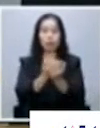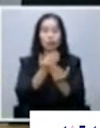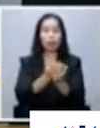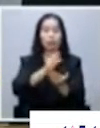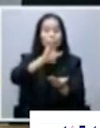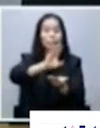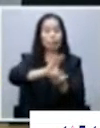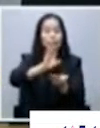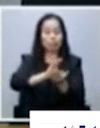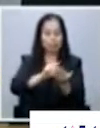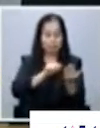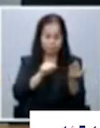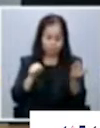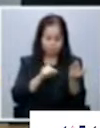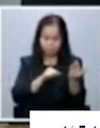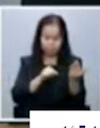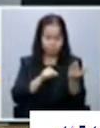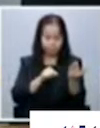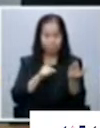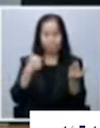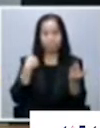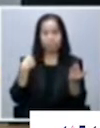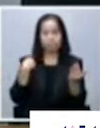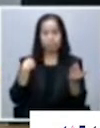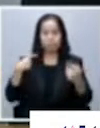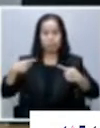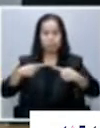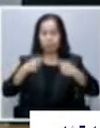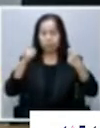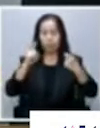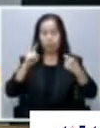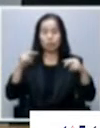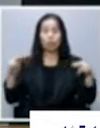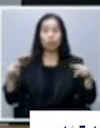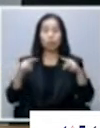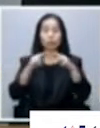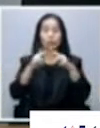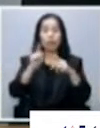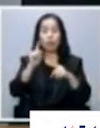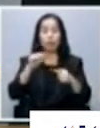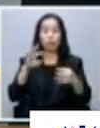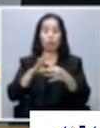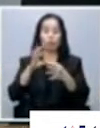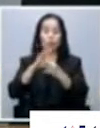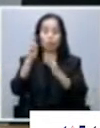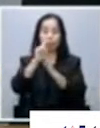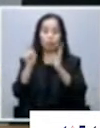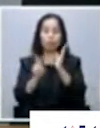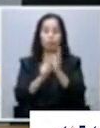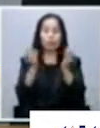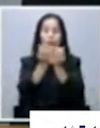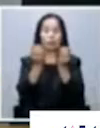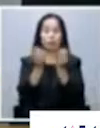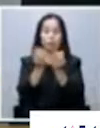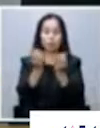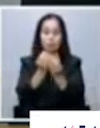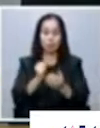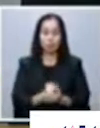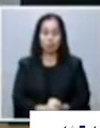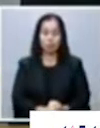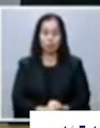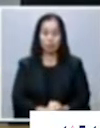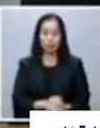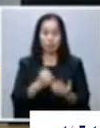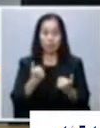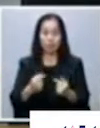ต่อรัฐธรรมนูญและพระราชบัญญัติวิธีการงบประมาณ2561ซึ่งก